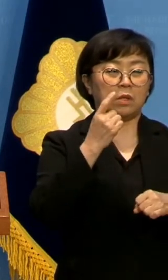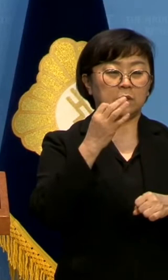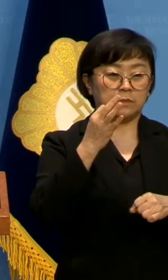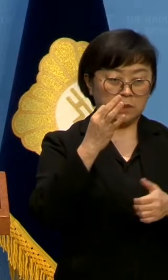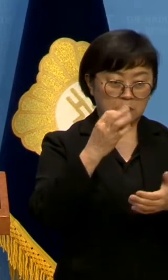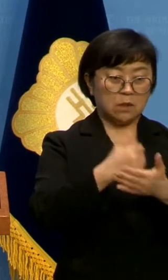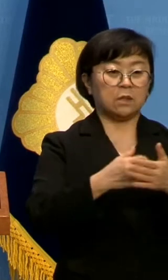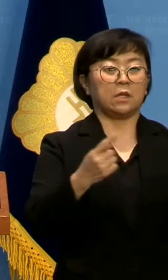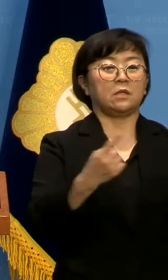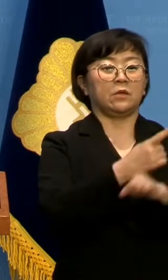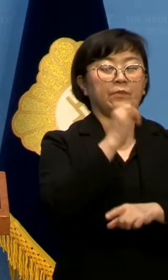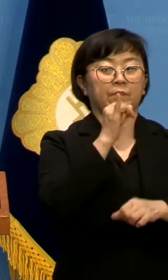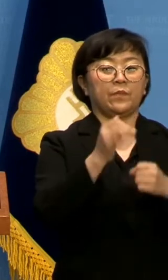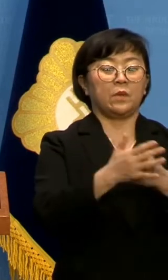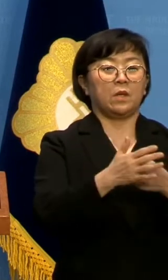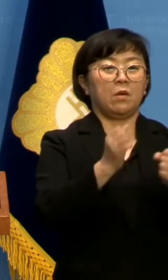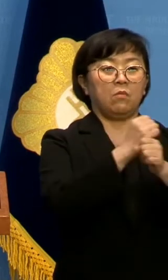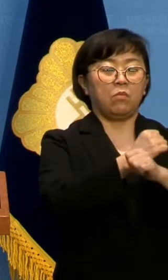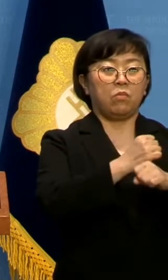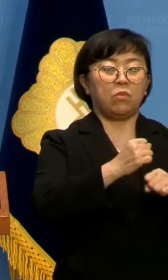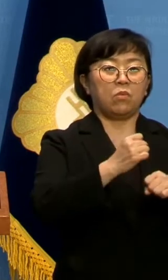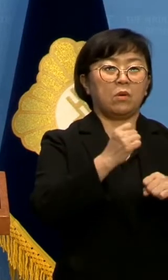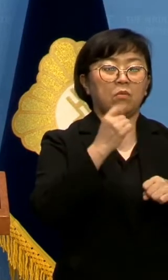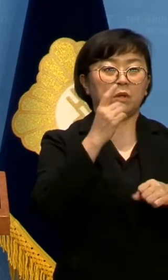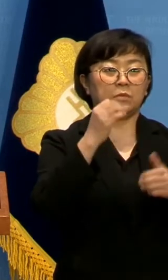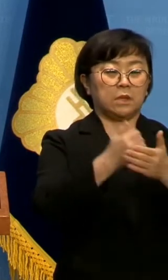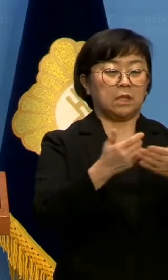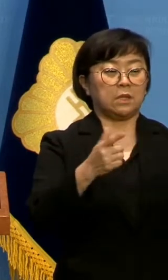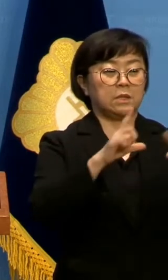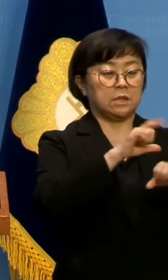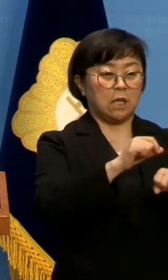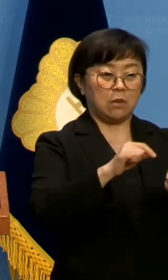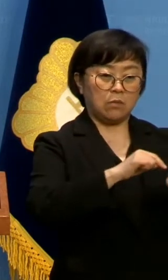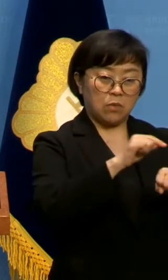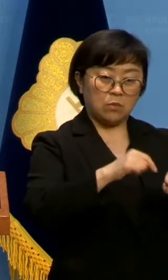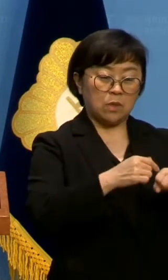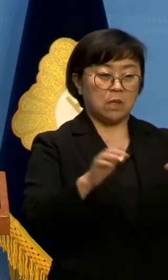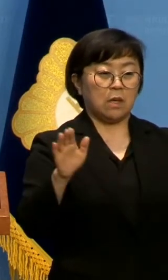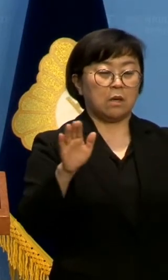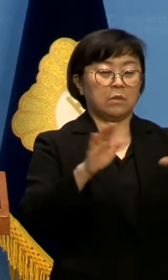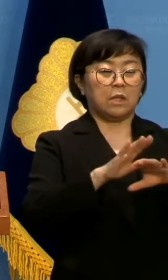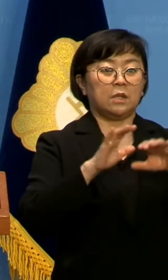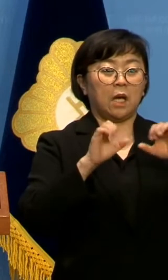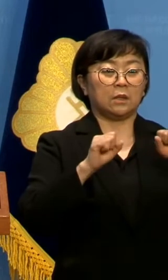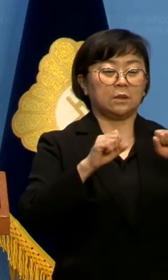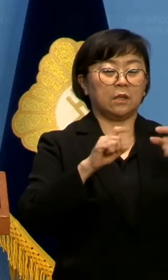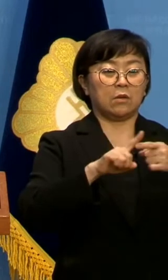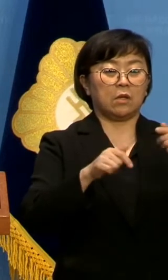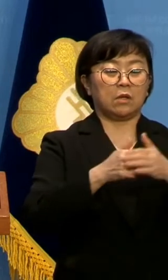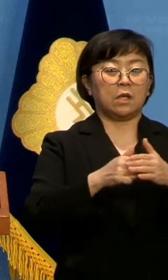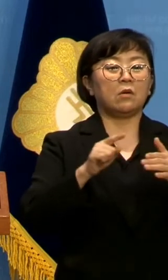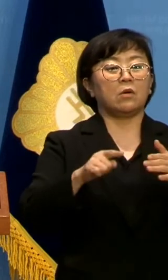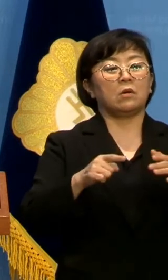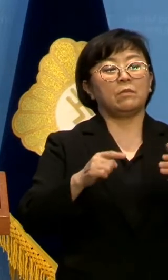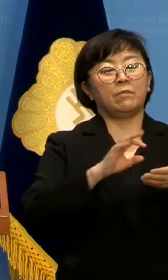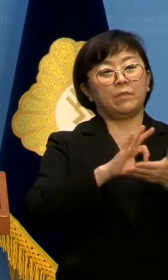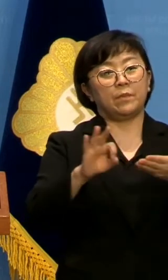개선하겠습니다. 포괄 임금제가 장시간 노동, 공짜 야근으로 남용되는 현실을